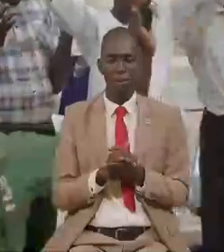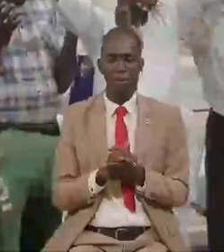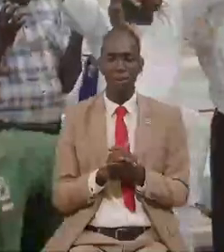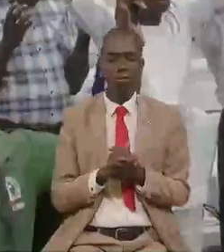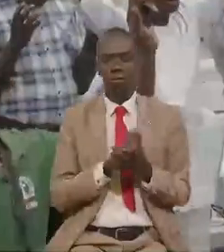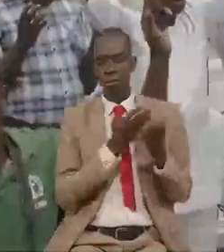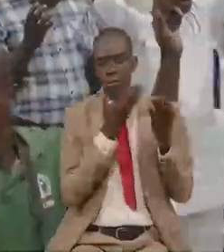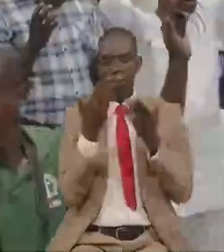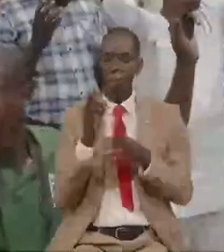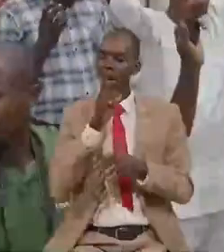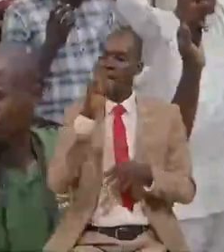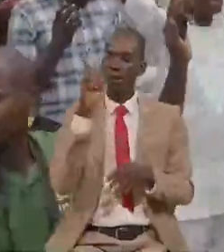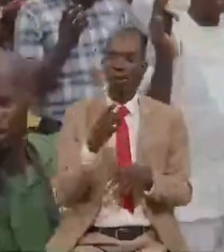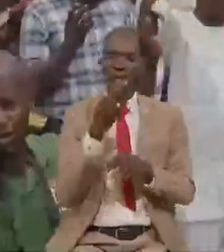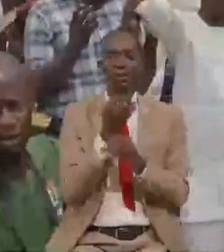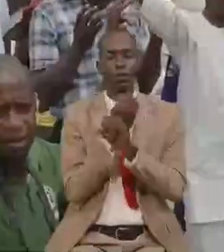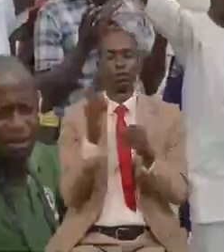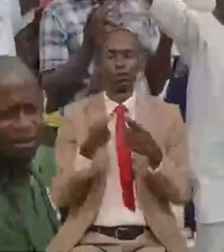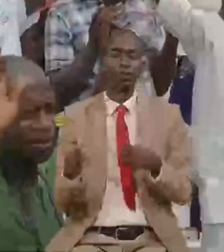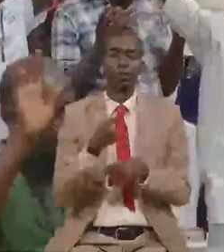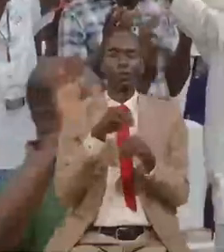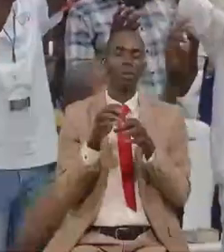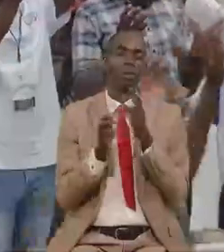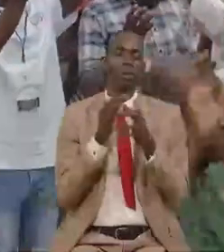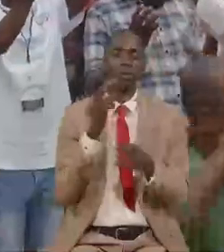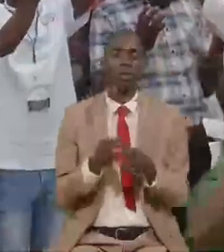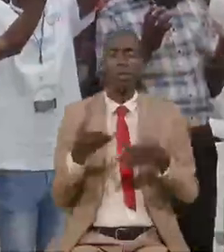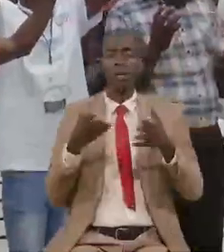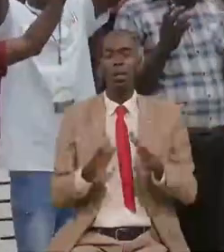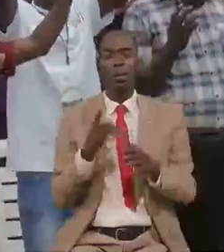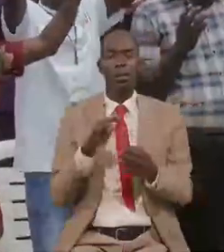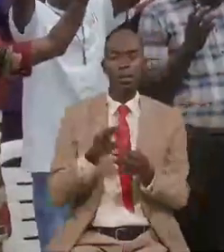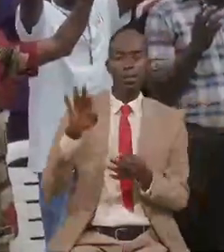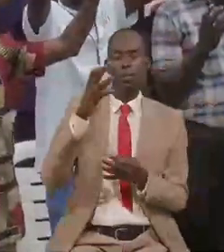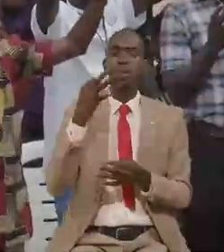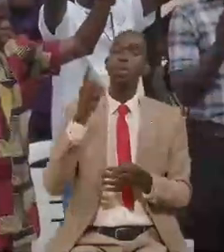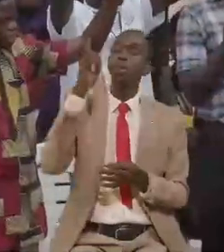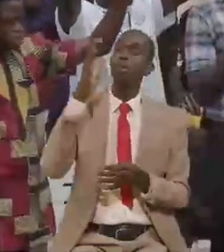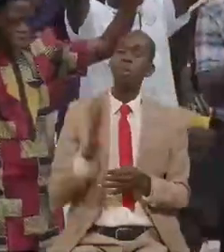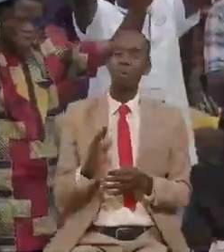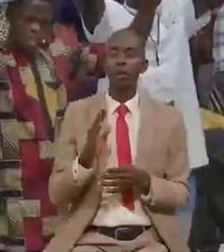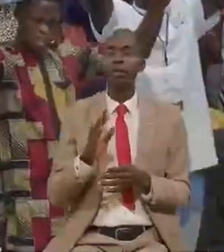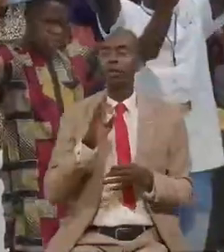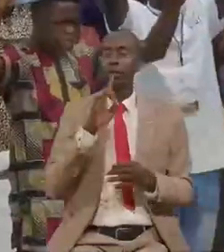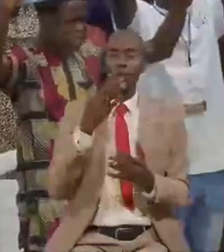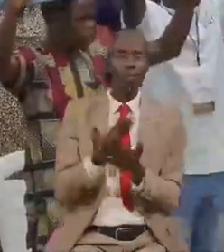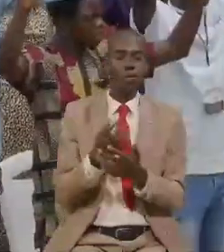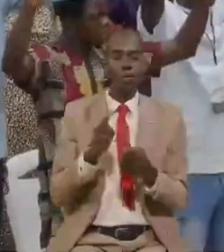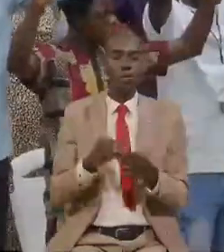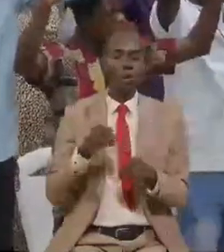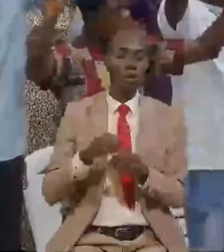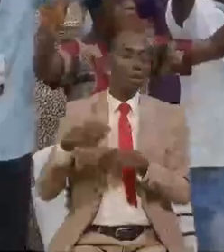Envoie l'assurance du salut dans leur cœur. Que l'Esprit de Dieu rende témoignage dans leur cœur que leurs péchés